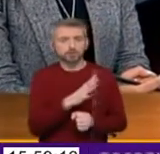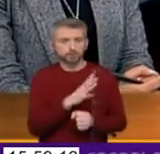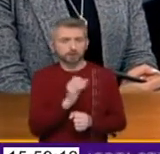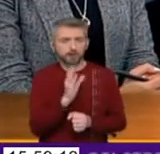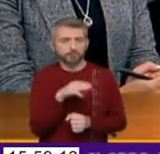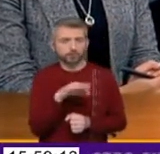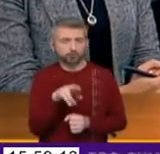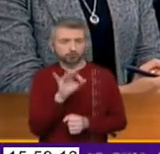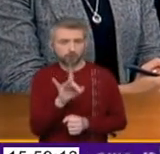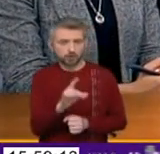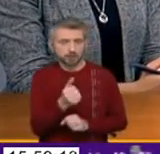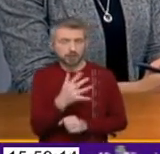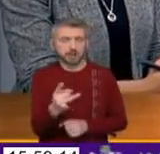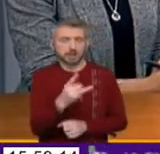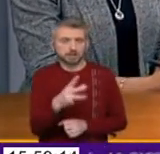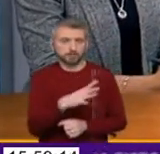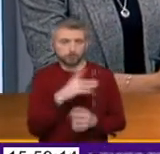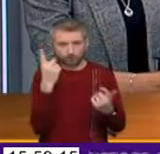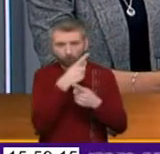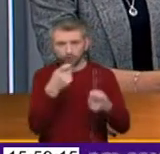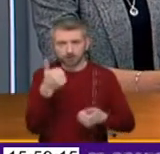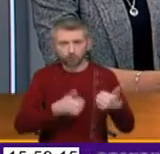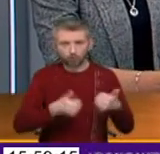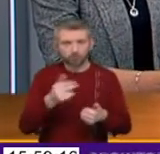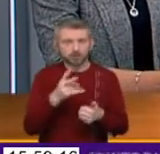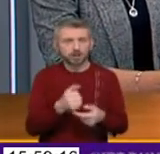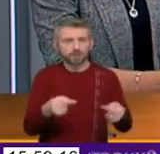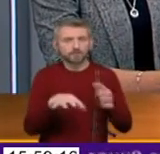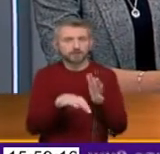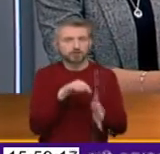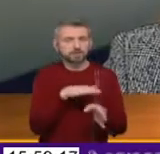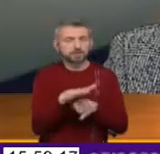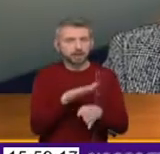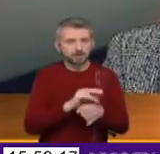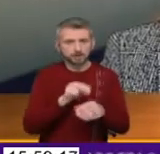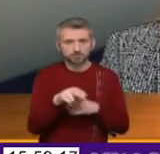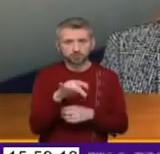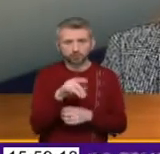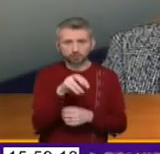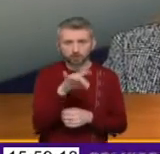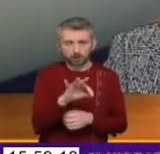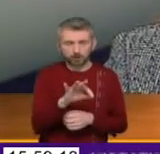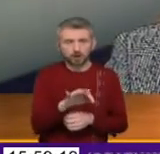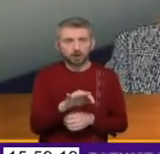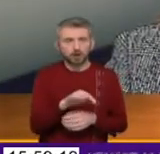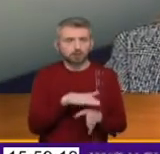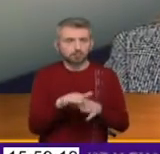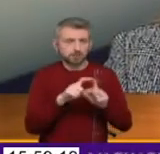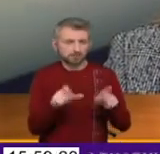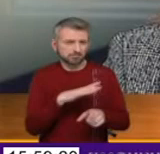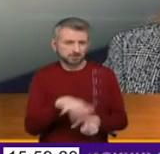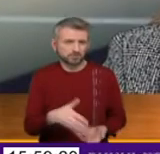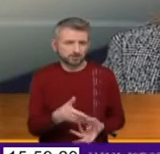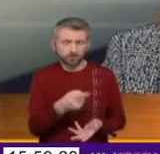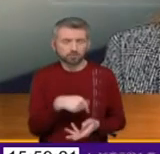«Автодор». Декілька разів був оголошений конкурс на визначення підрядника через «Прозоро», і просто підрядник не зайшов. Тому